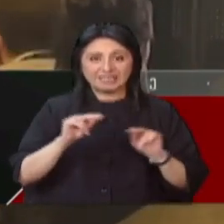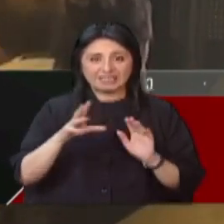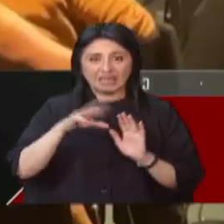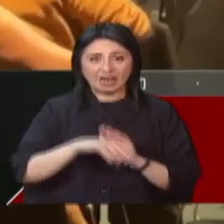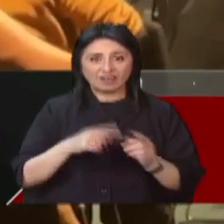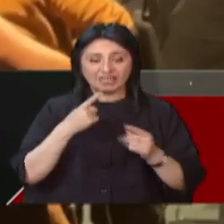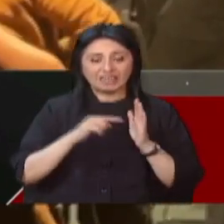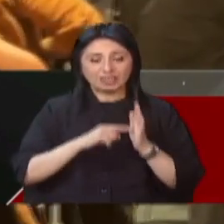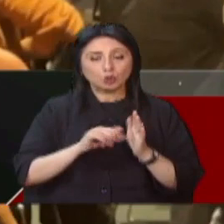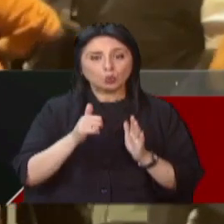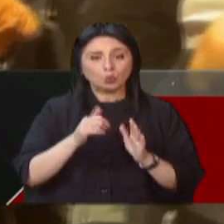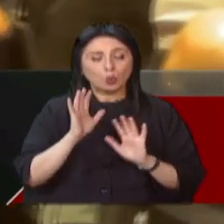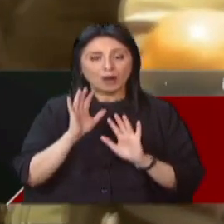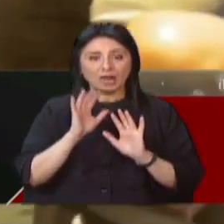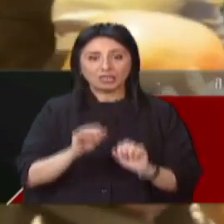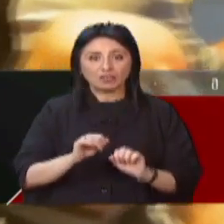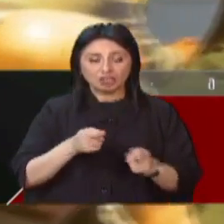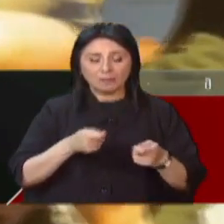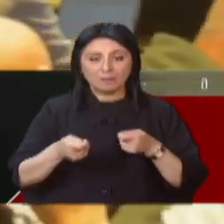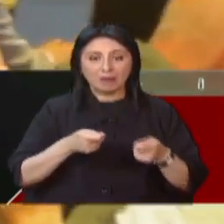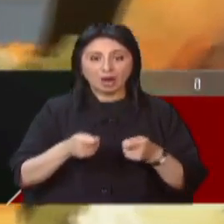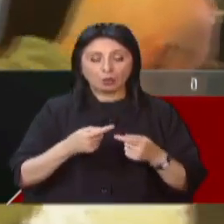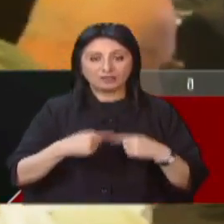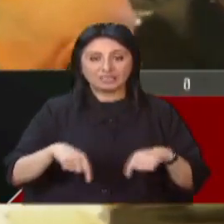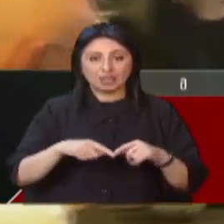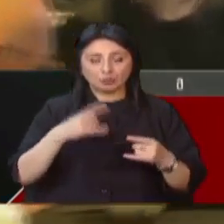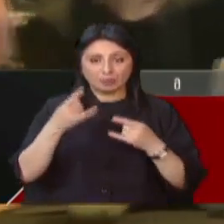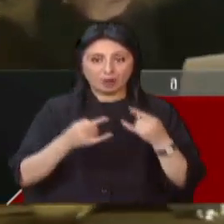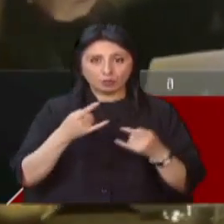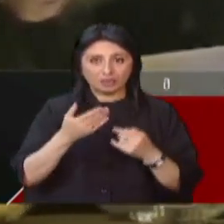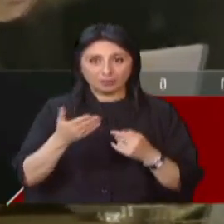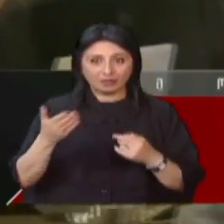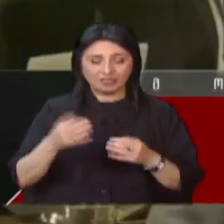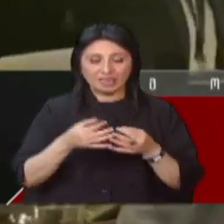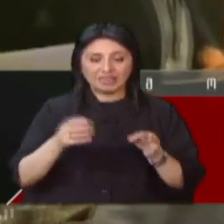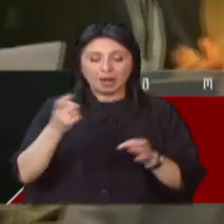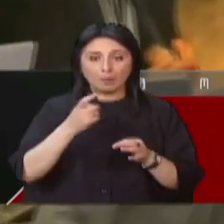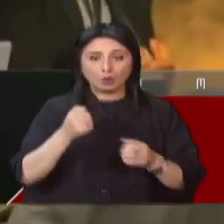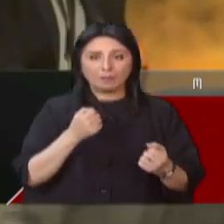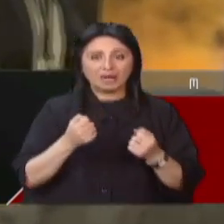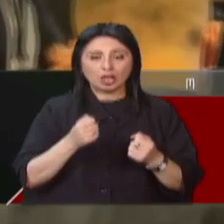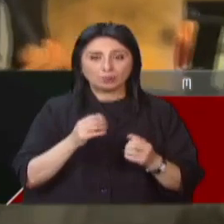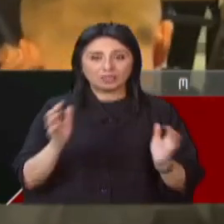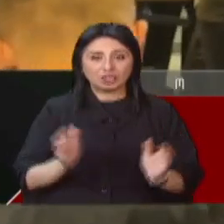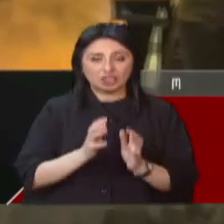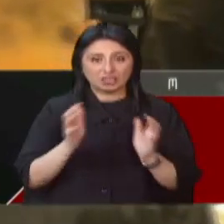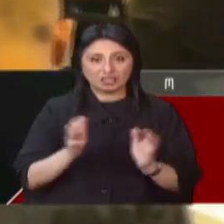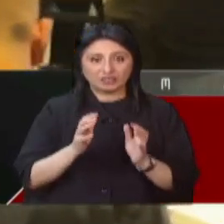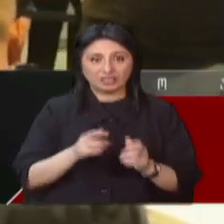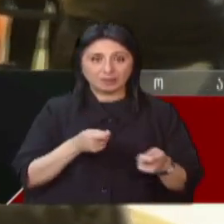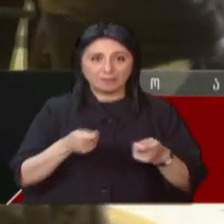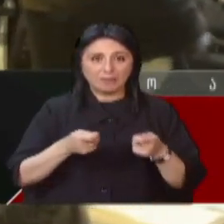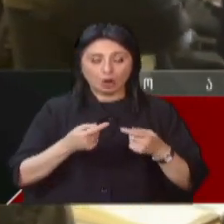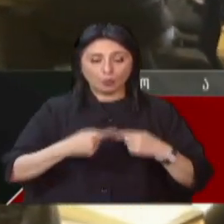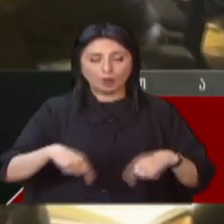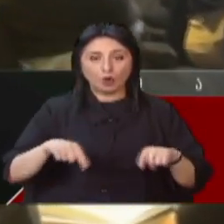მოიცავდა დისკუსიას, თუ როგორ უნდა დაუჭირონ მხარი მარეგულირებლებმა საზოგადოებრივ მაუწყებლებს დამოუკიდებლობისა და მდგრადობის შესანარჩუნებლად,